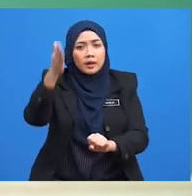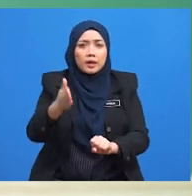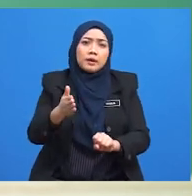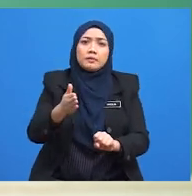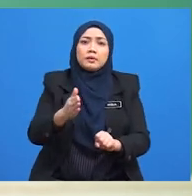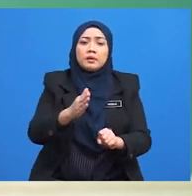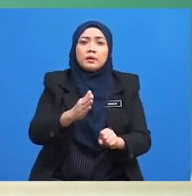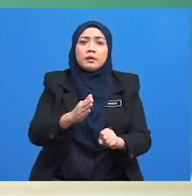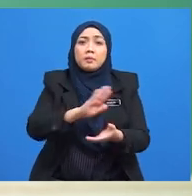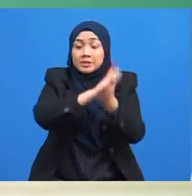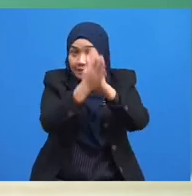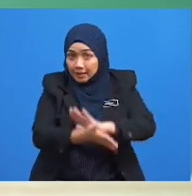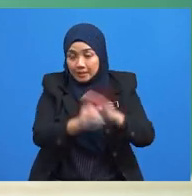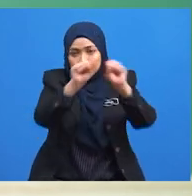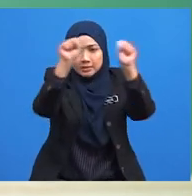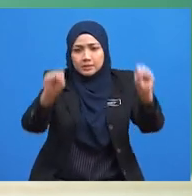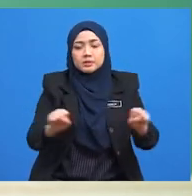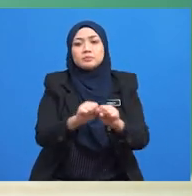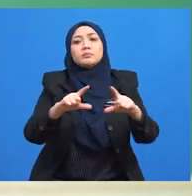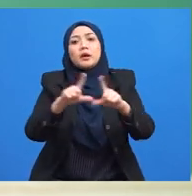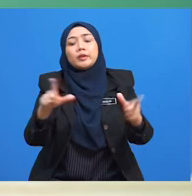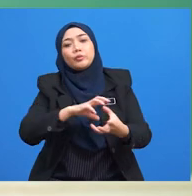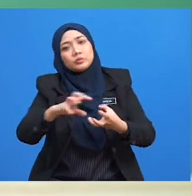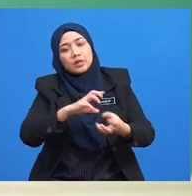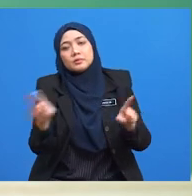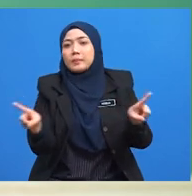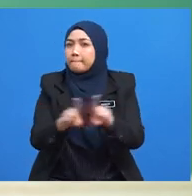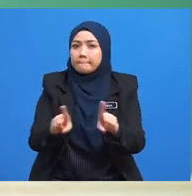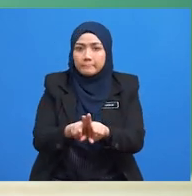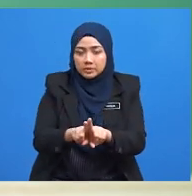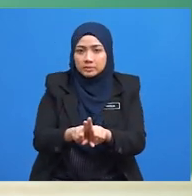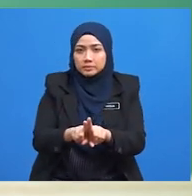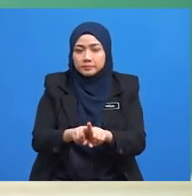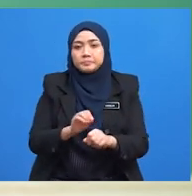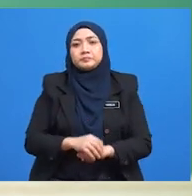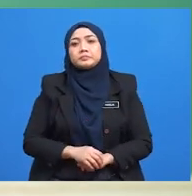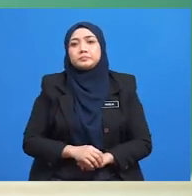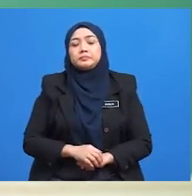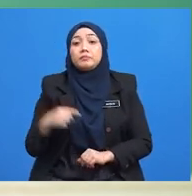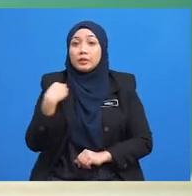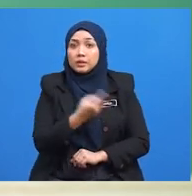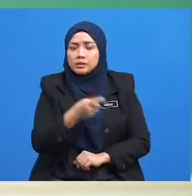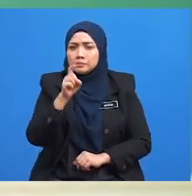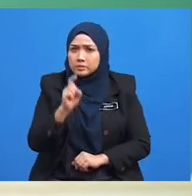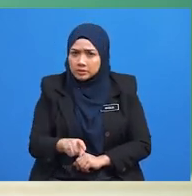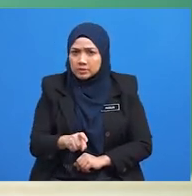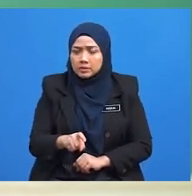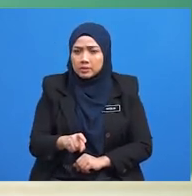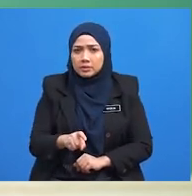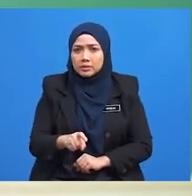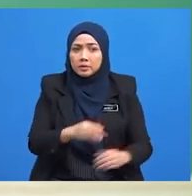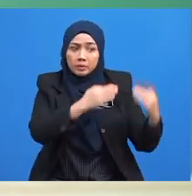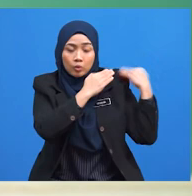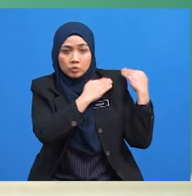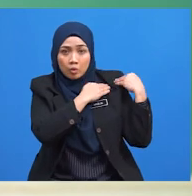lain dan turut memberikan kesan kepada manusia. Oleh itu, kita mempunyai peranan yang sangat